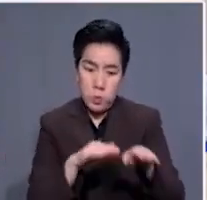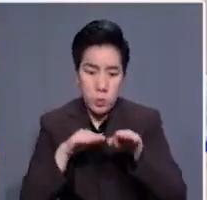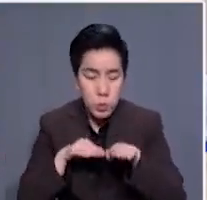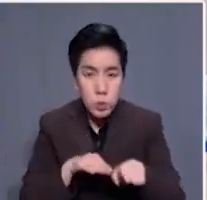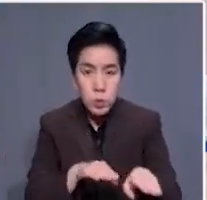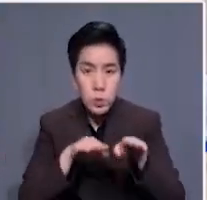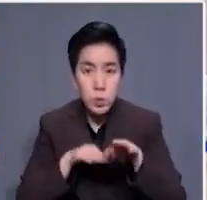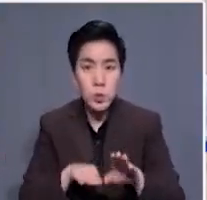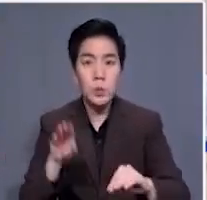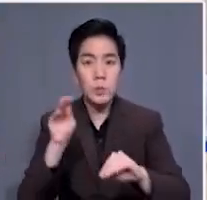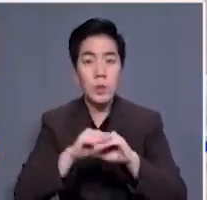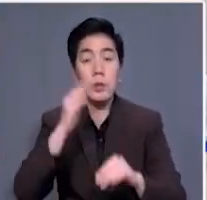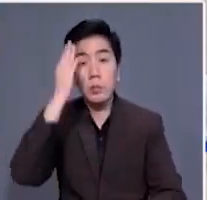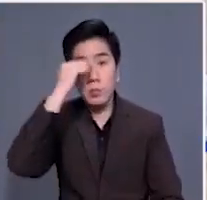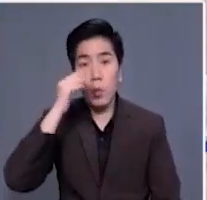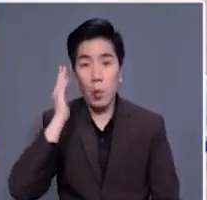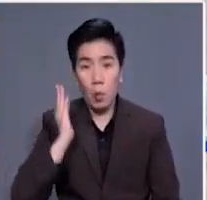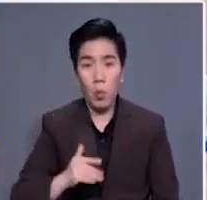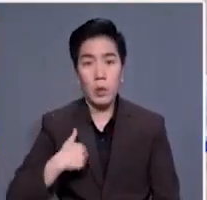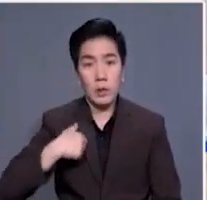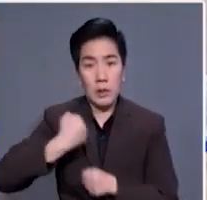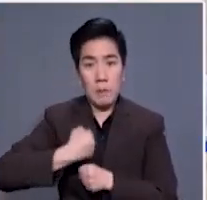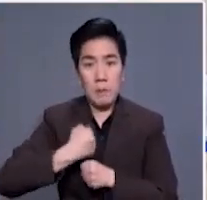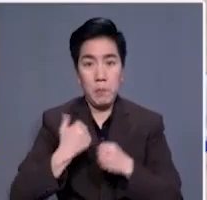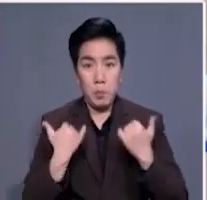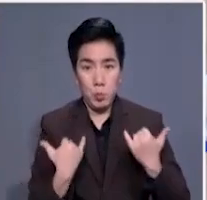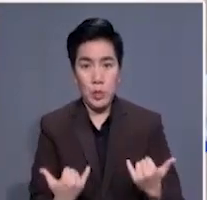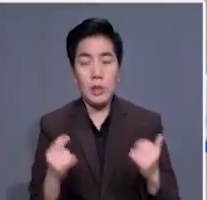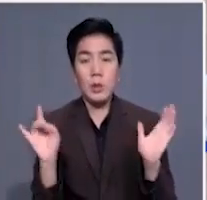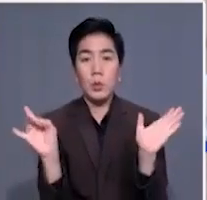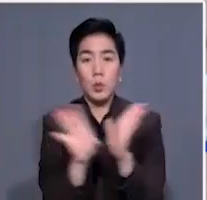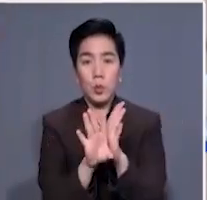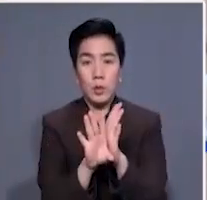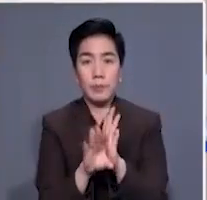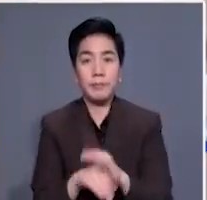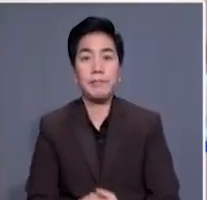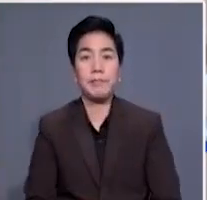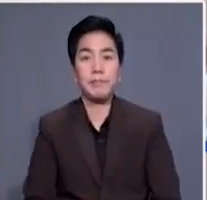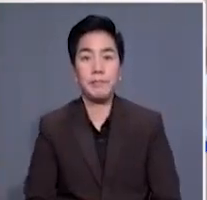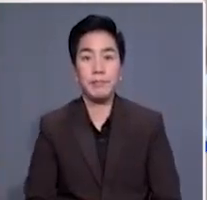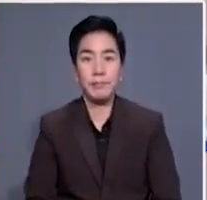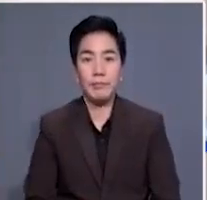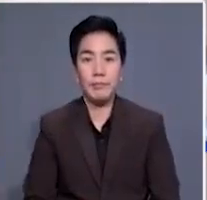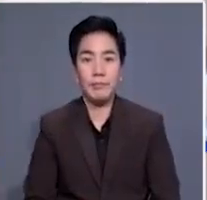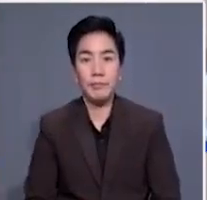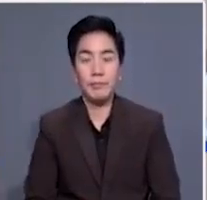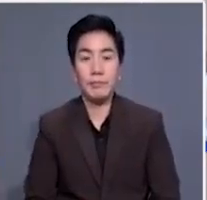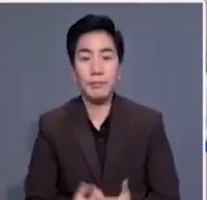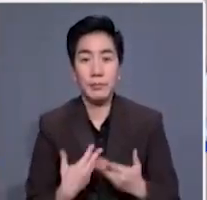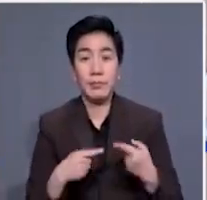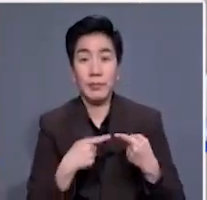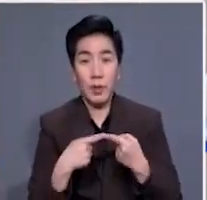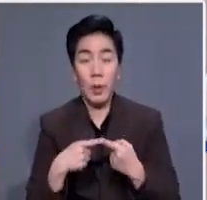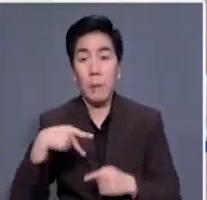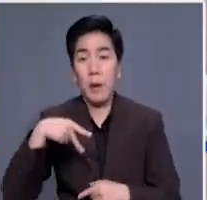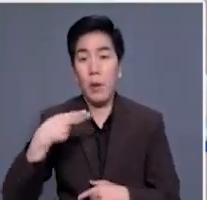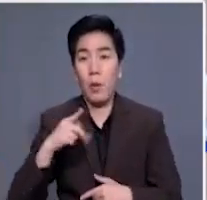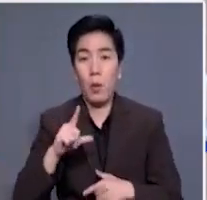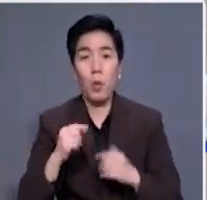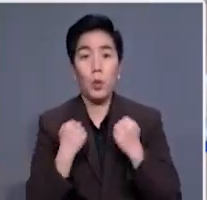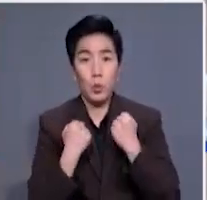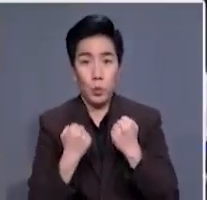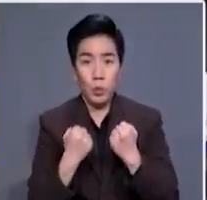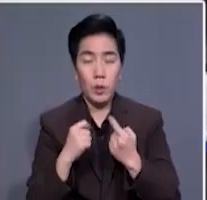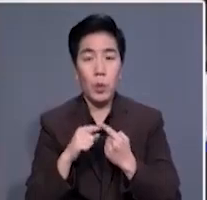ากขึ้นเพราะว่าประชาชนบางส่วนทำงานในวันนี้เป็นวันสุดท้ายค่ะสำหรับถนนพหลโยธินช่วงอำ